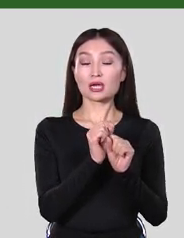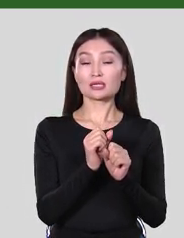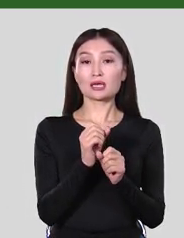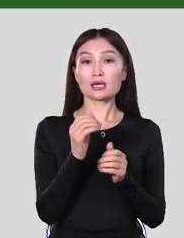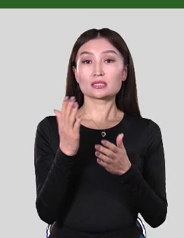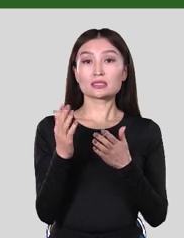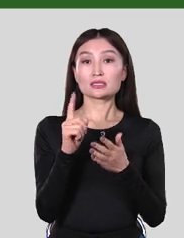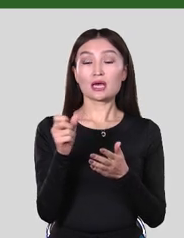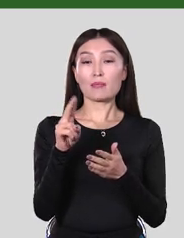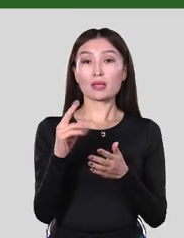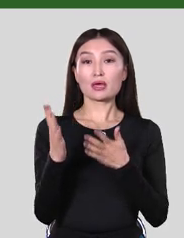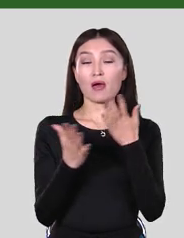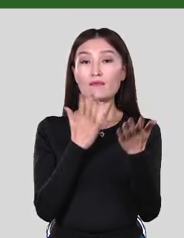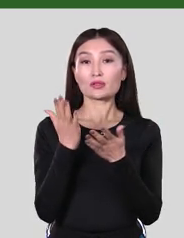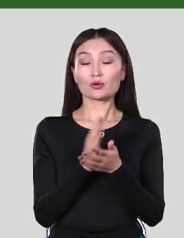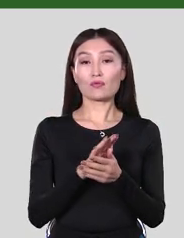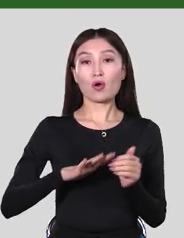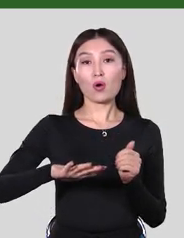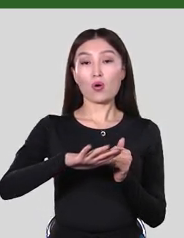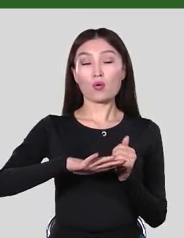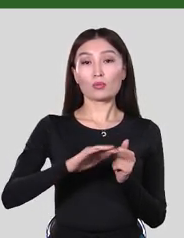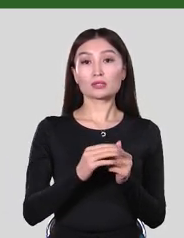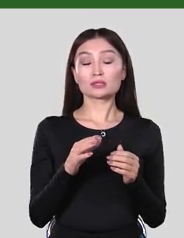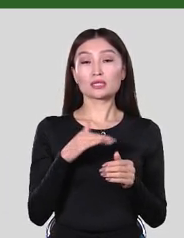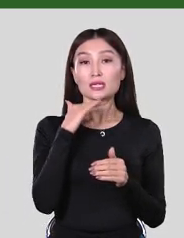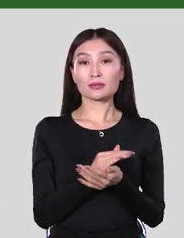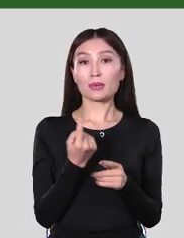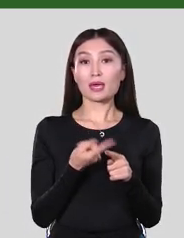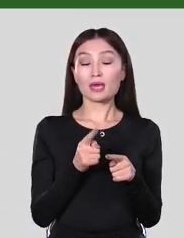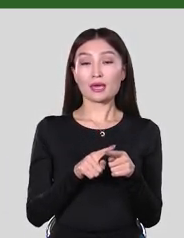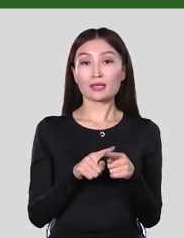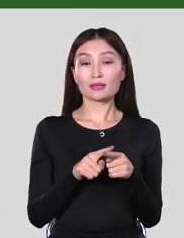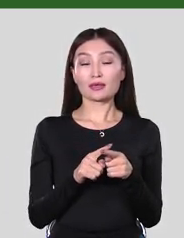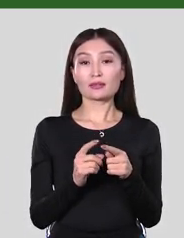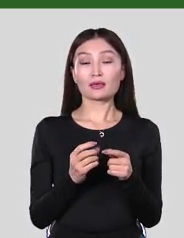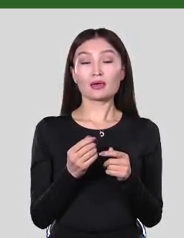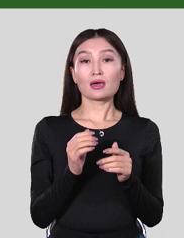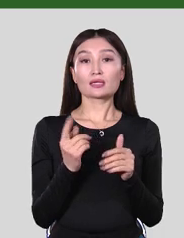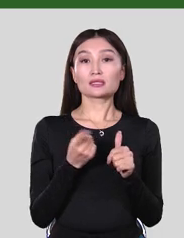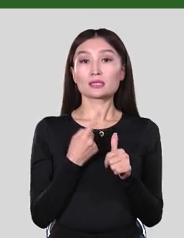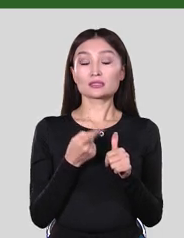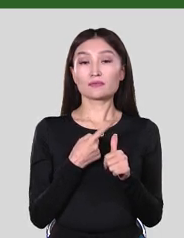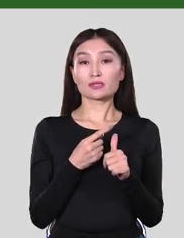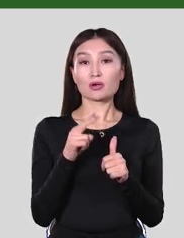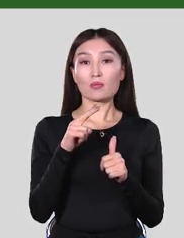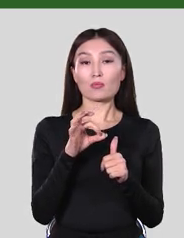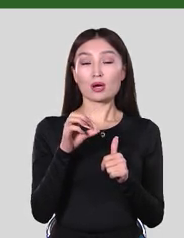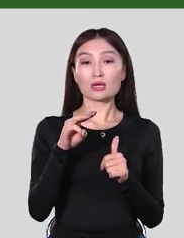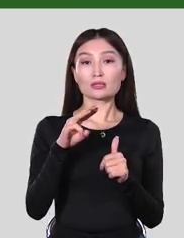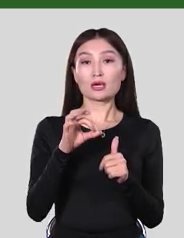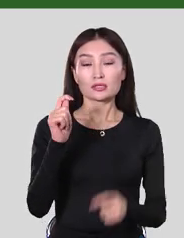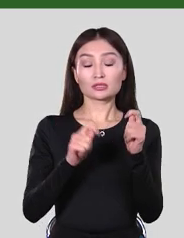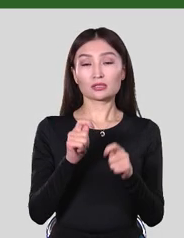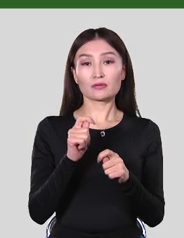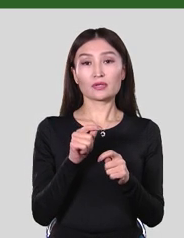океана находится область с достаточным увлажнением. Этот негостеприимный край называется Патагонией.